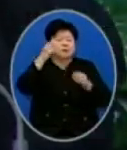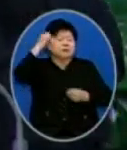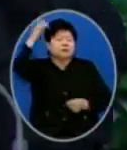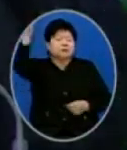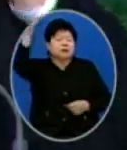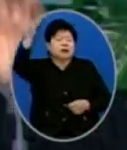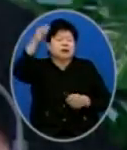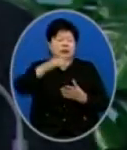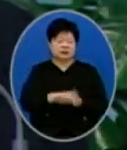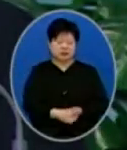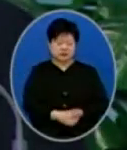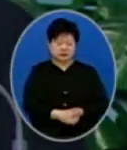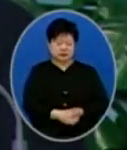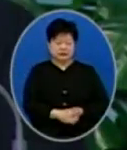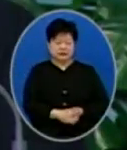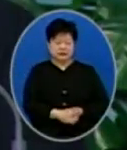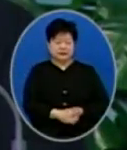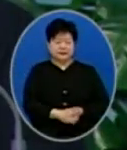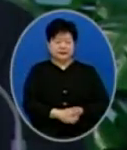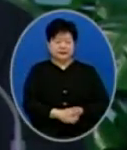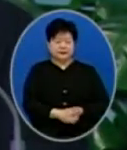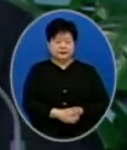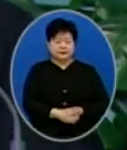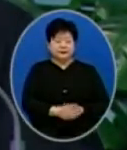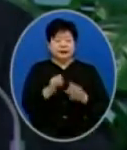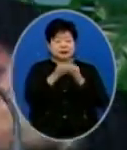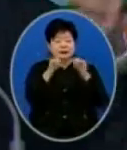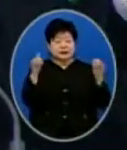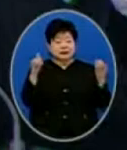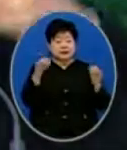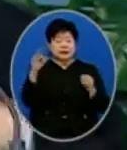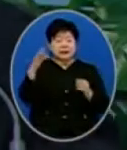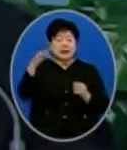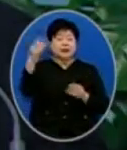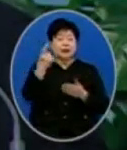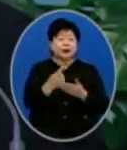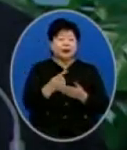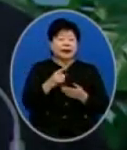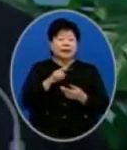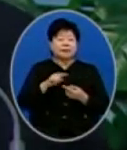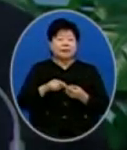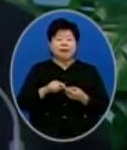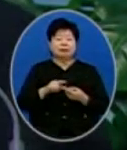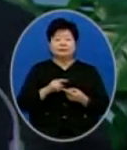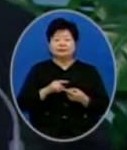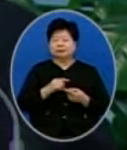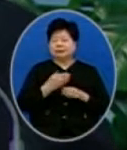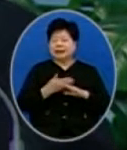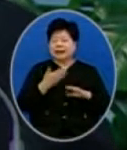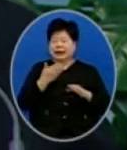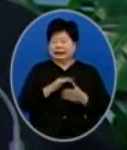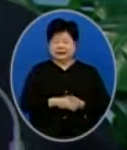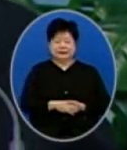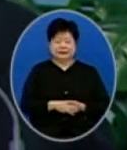그를 잊었더라 사람이 화장실 갈 때 올 때 마음이 달라진다더니만